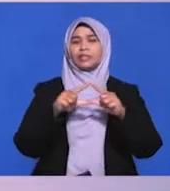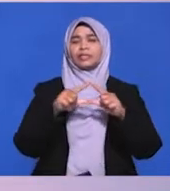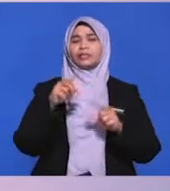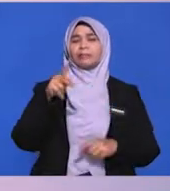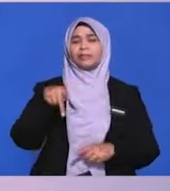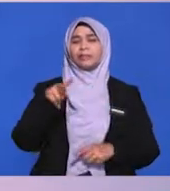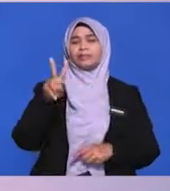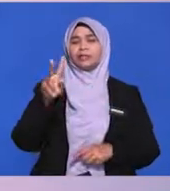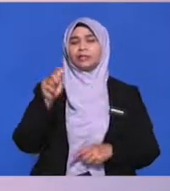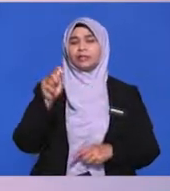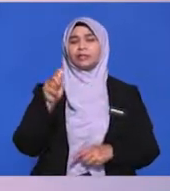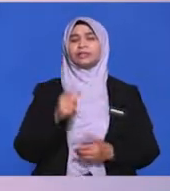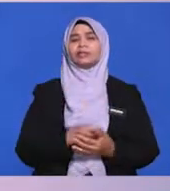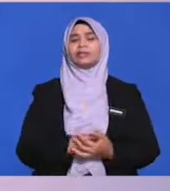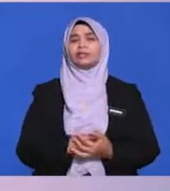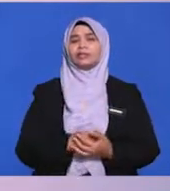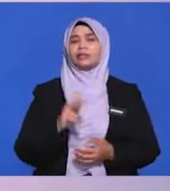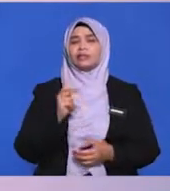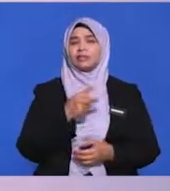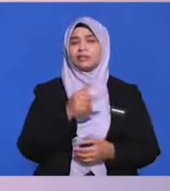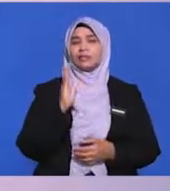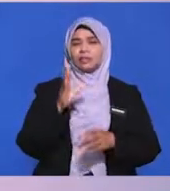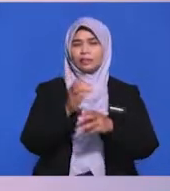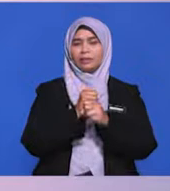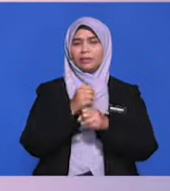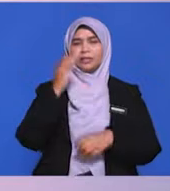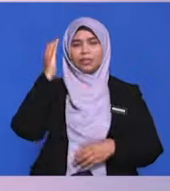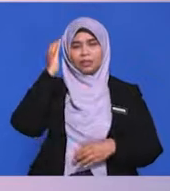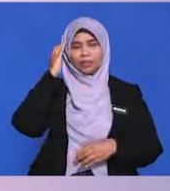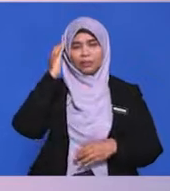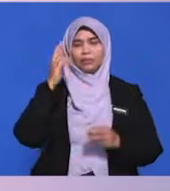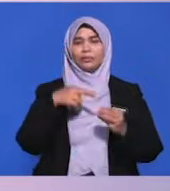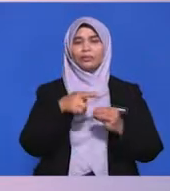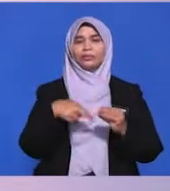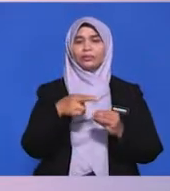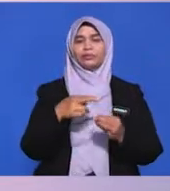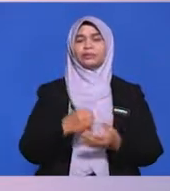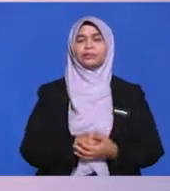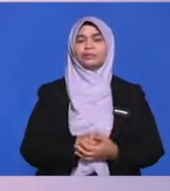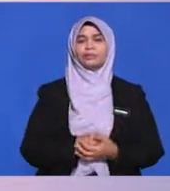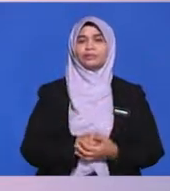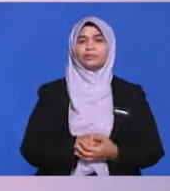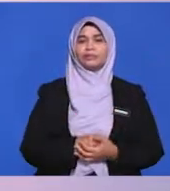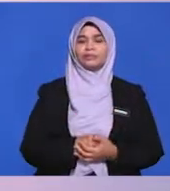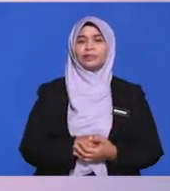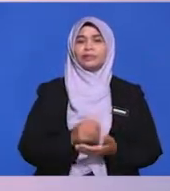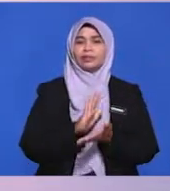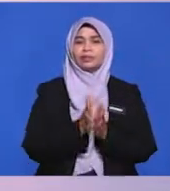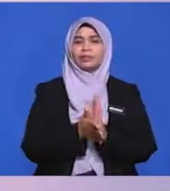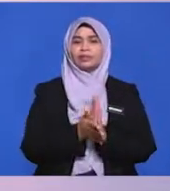segitiga pvc kita dapat mengetahui rumusnya jadi